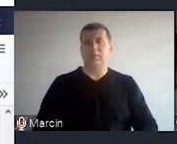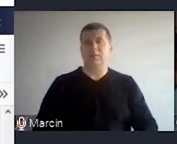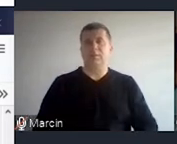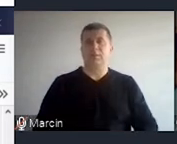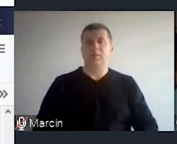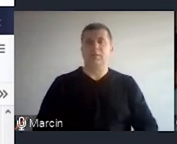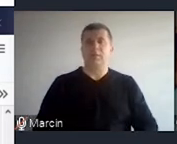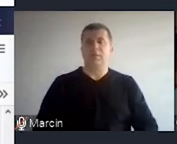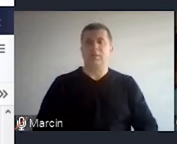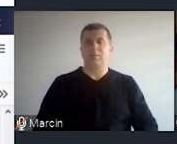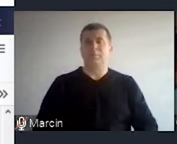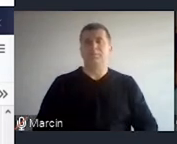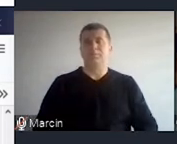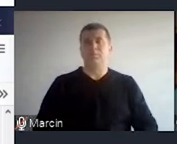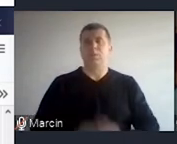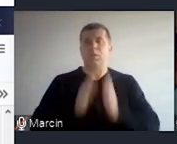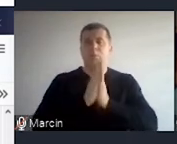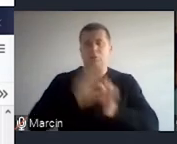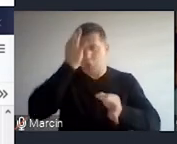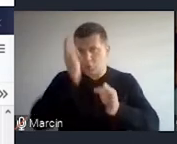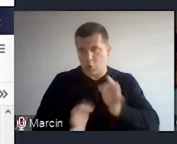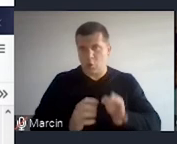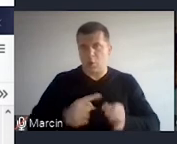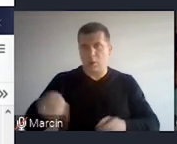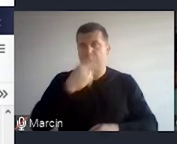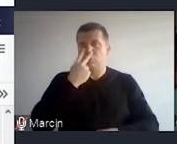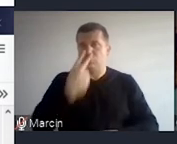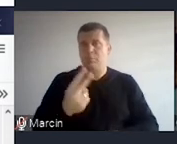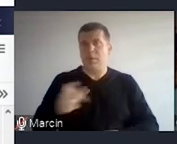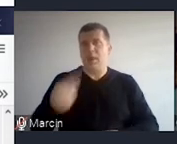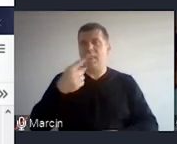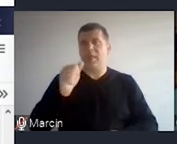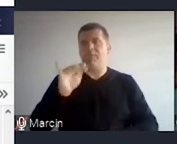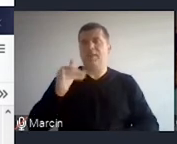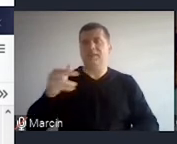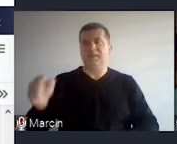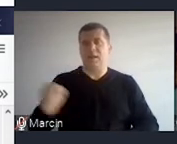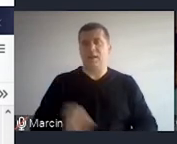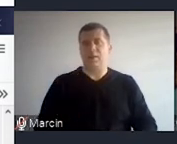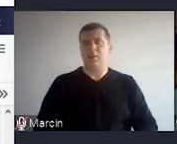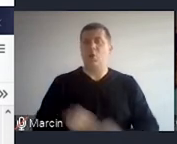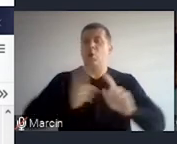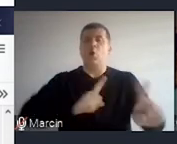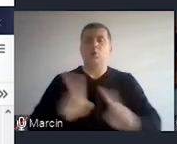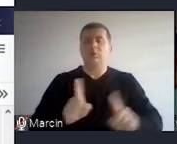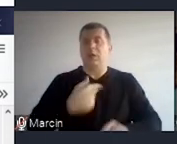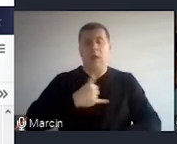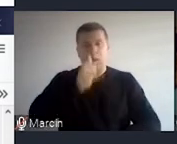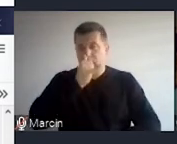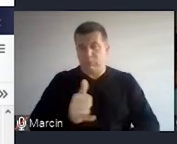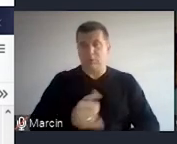Czyli proszę dokładnie zobaczyć tę definicję. Oznacza to, że ja nie